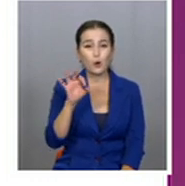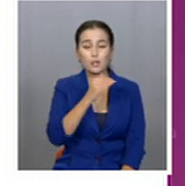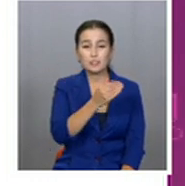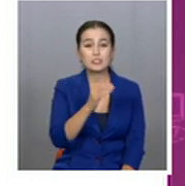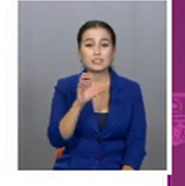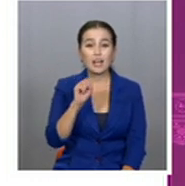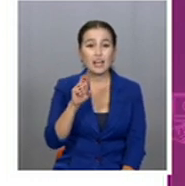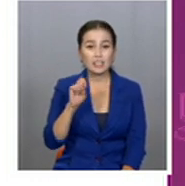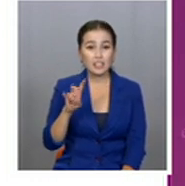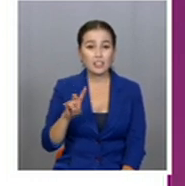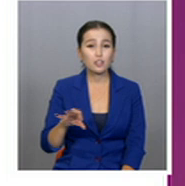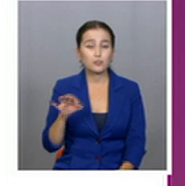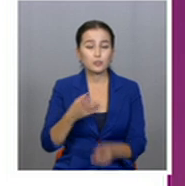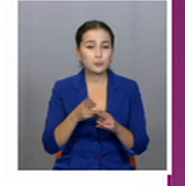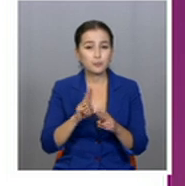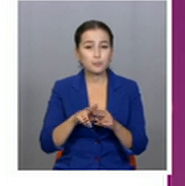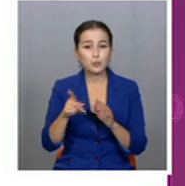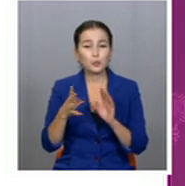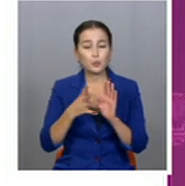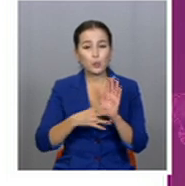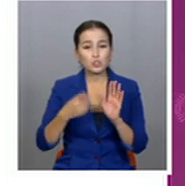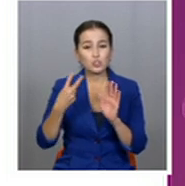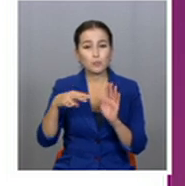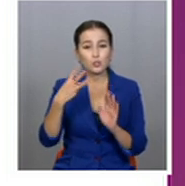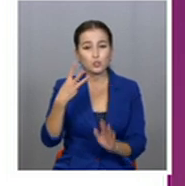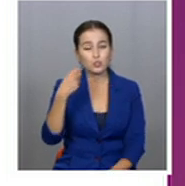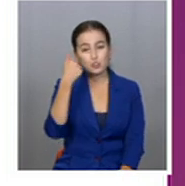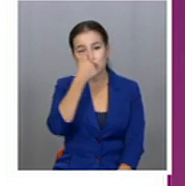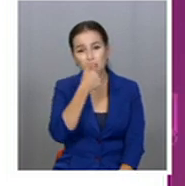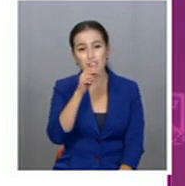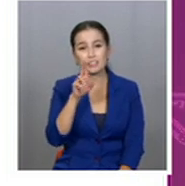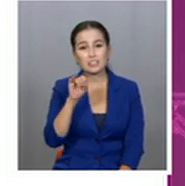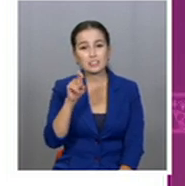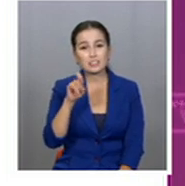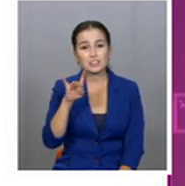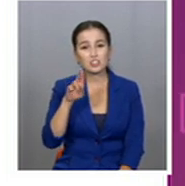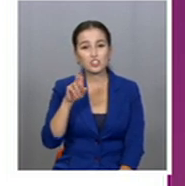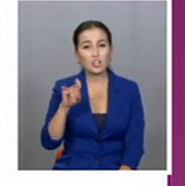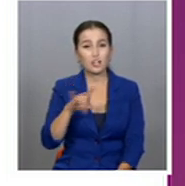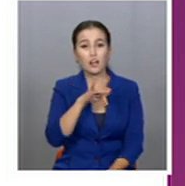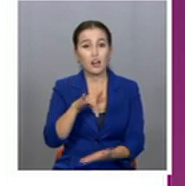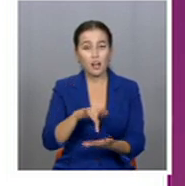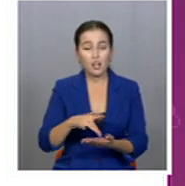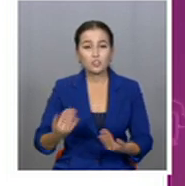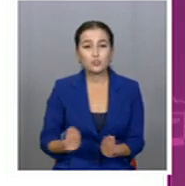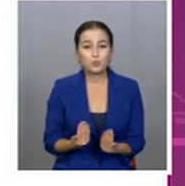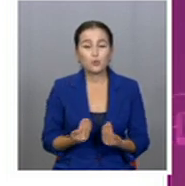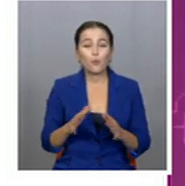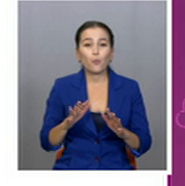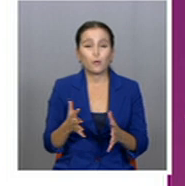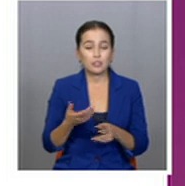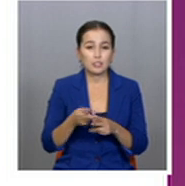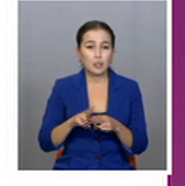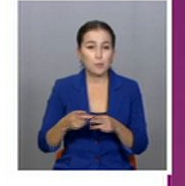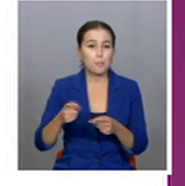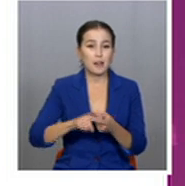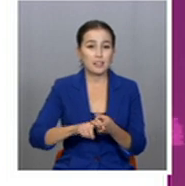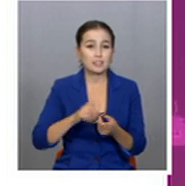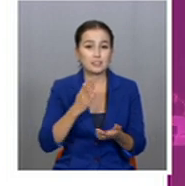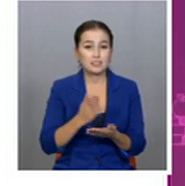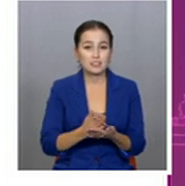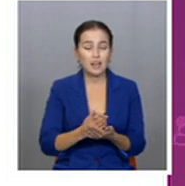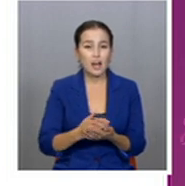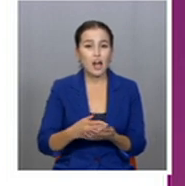естеліктерінде 1923 жылы Қызылжар қаласында ақын өмірінде болған оқиға мен байланыстырады.